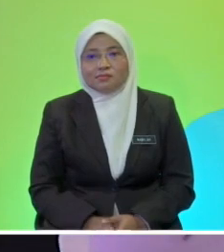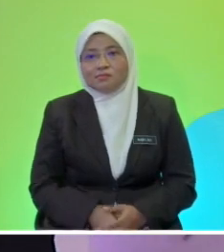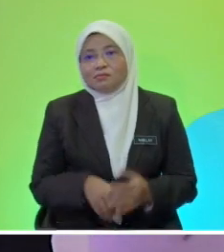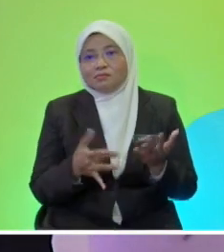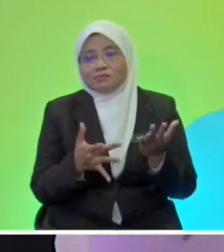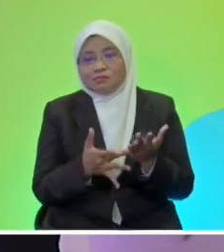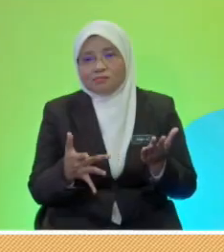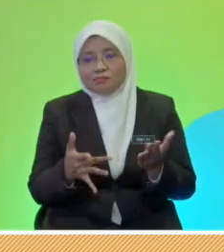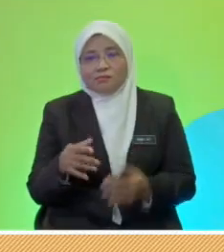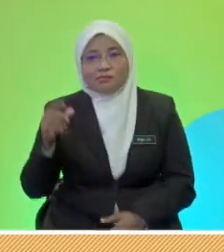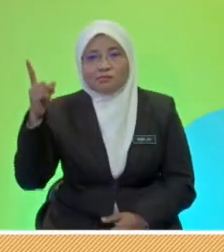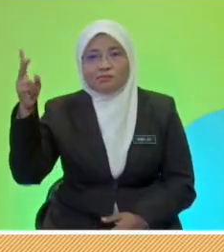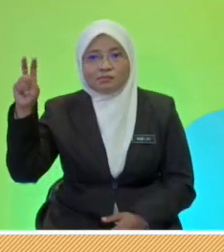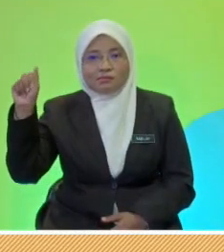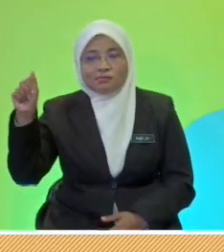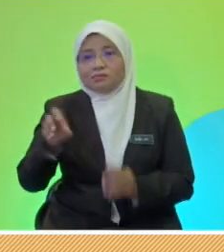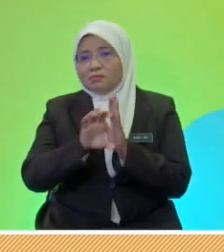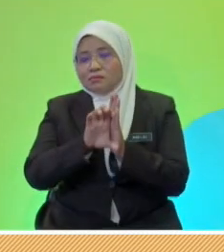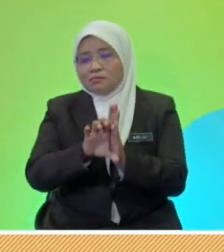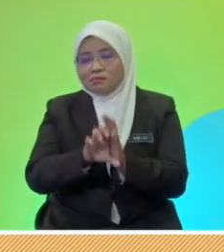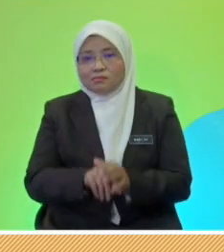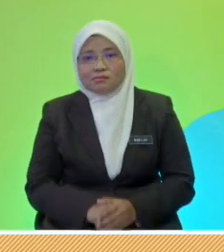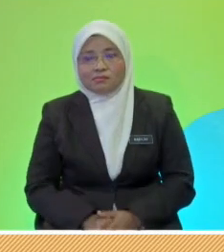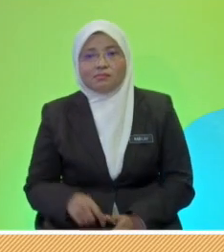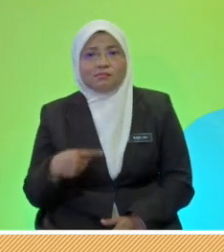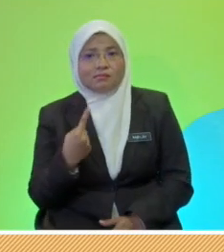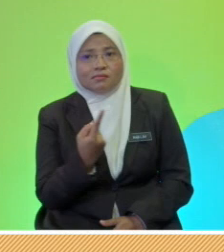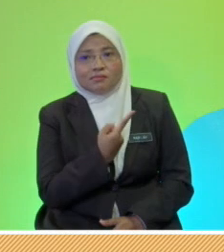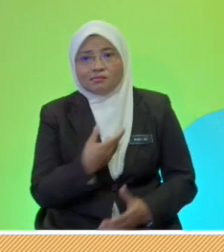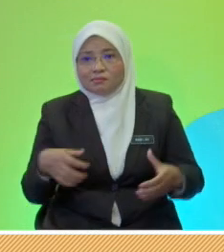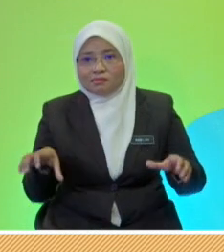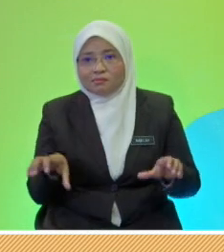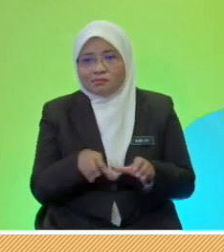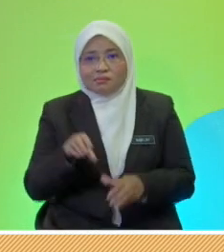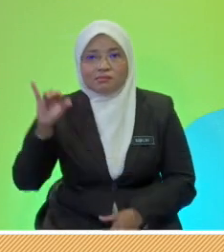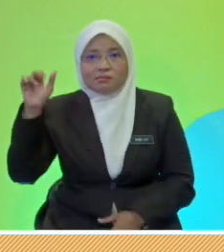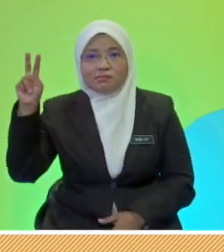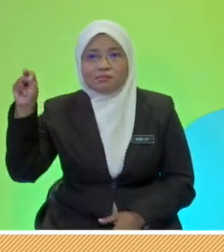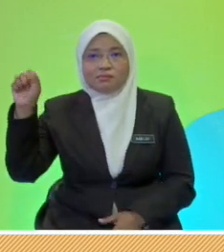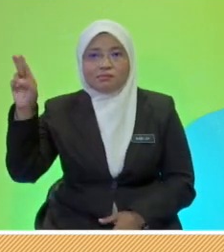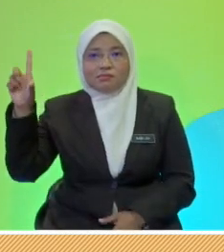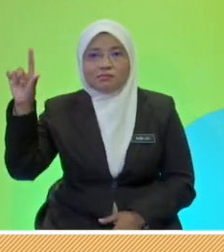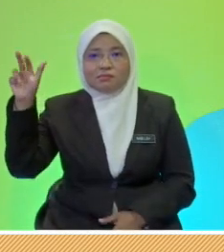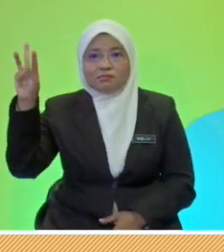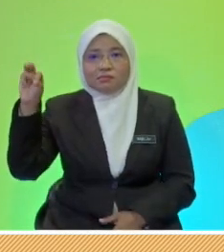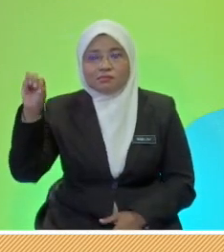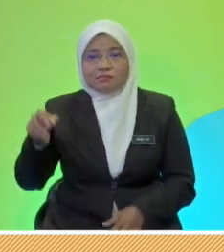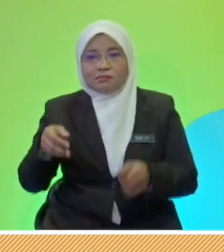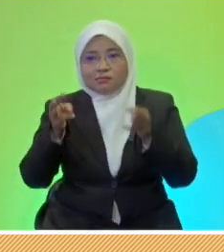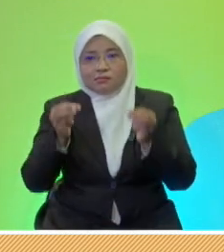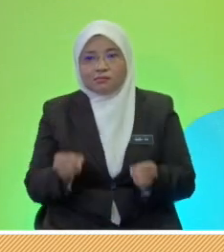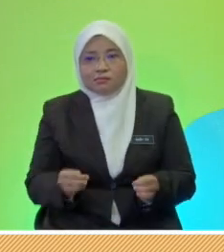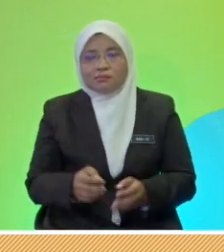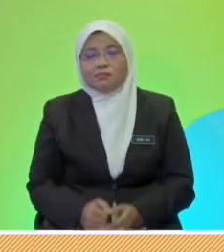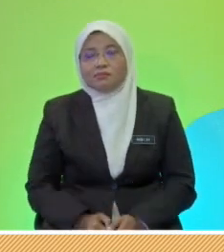ini contoh yang terperinci adalah seperti kita menghasilkan insulin manusia melalui bacteria Oke sebenarnya